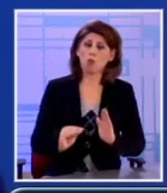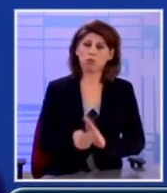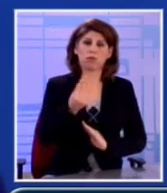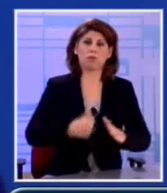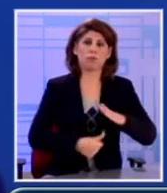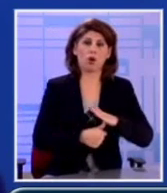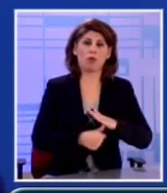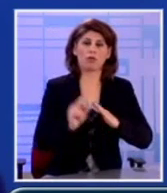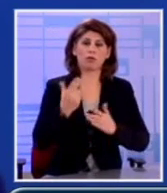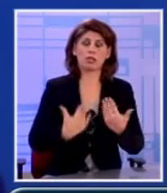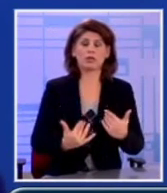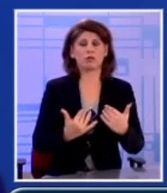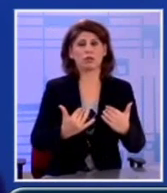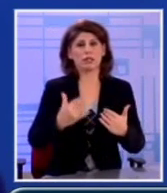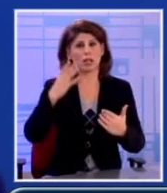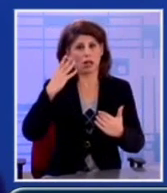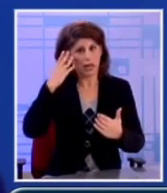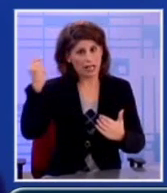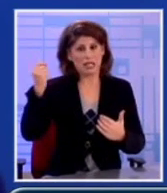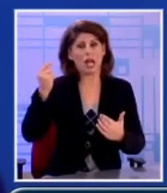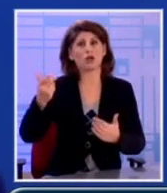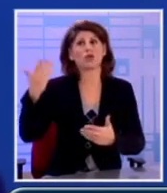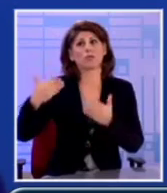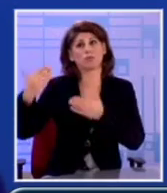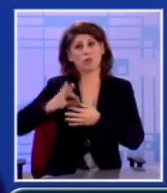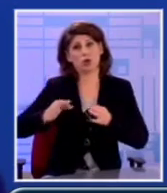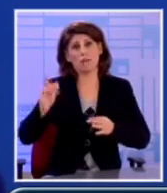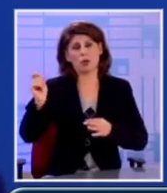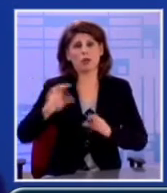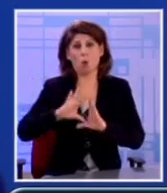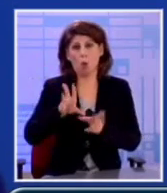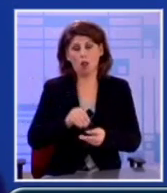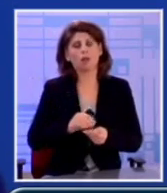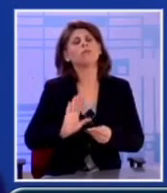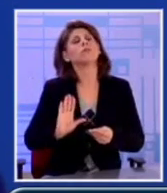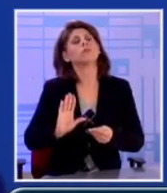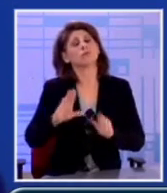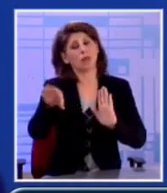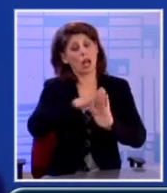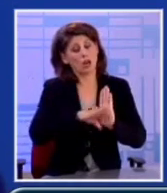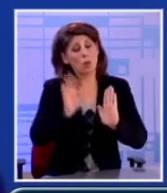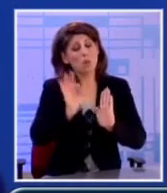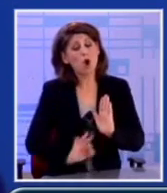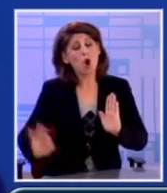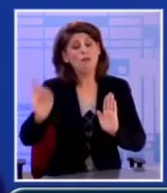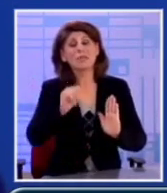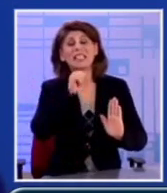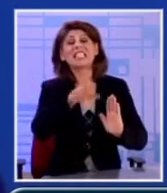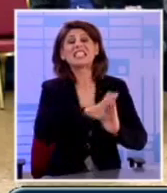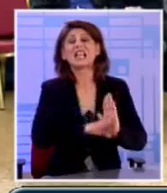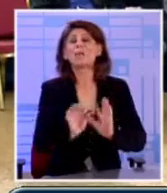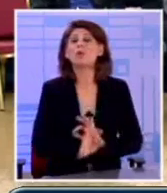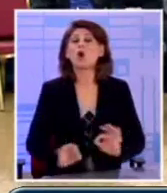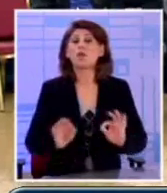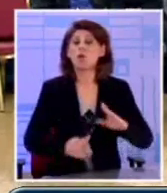Βουλής. Είναι σαφής ο διαχωρισμός, προβλέπεται από τον κανονισμό της Βουλής και από το Σύνταγμα.